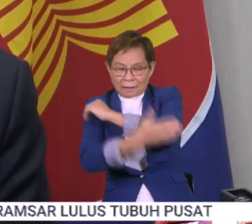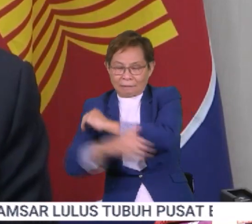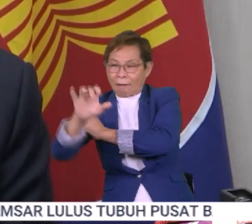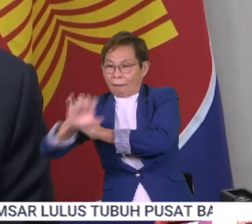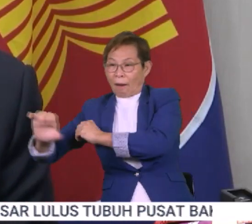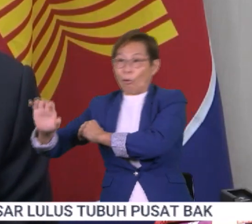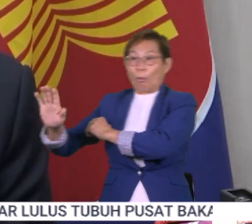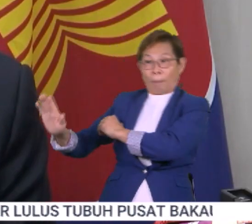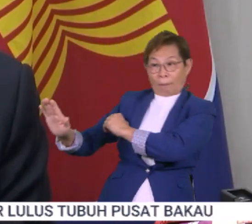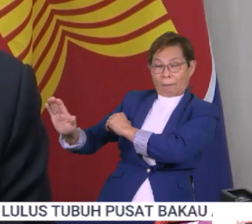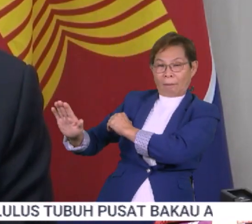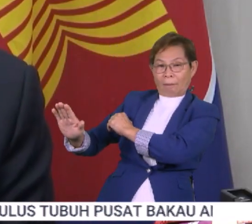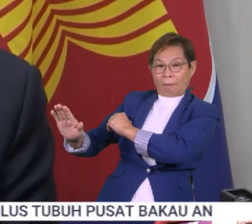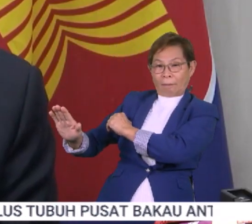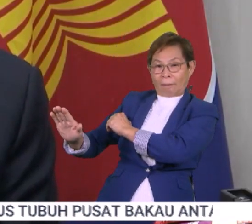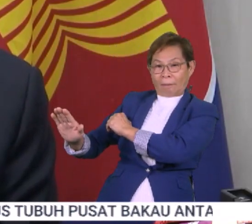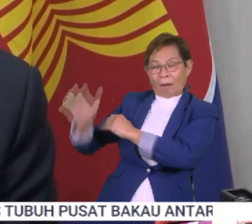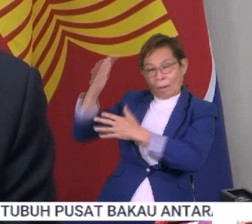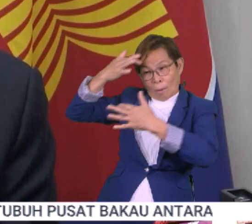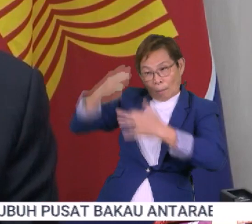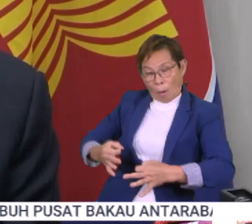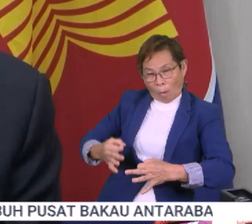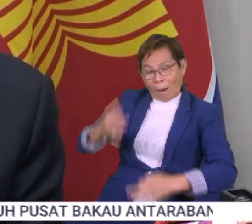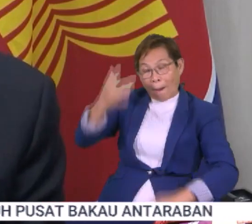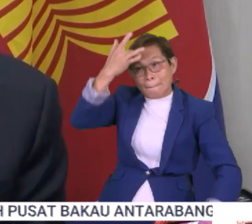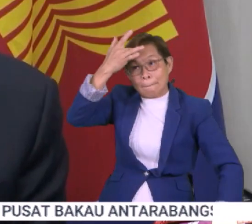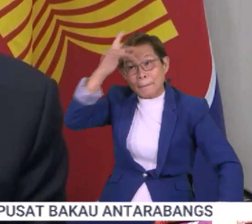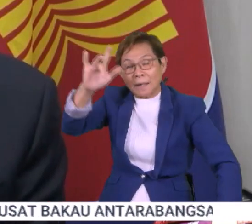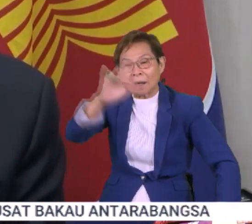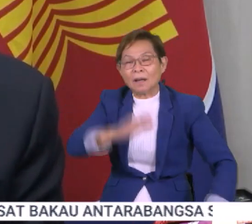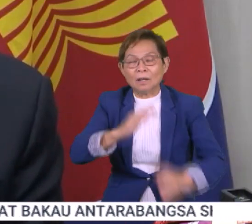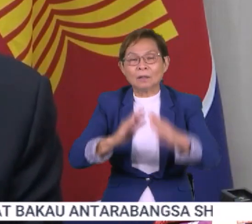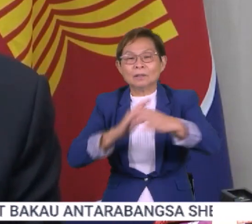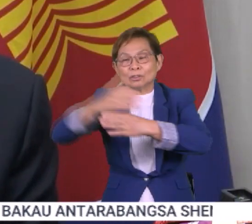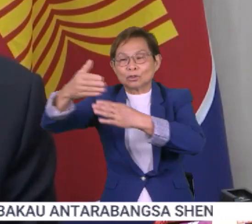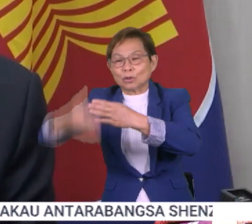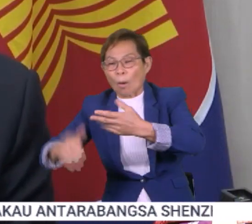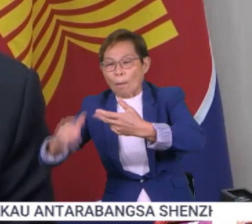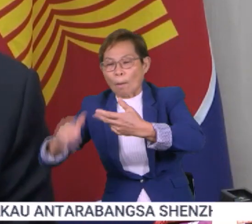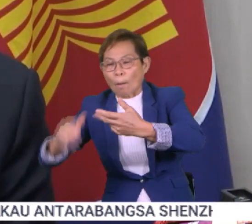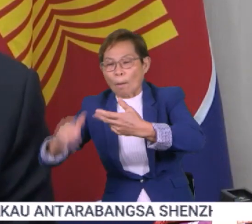mengambil keputusan yang bijak menangani masalah Palestin.